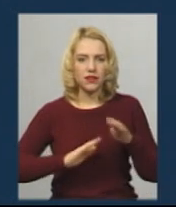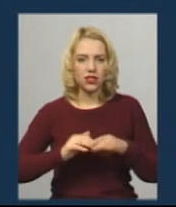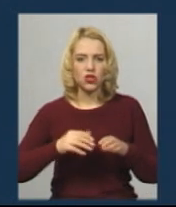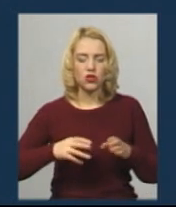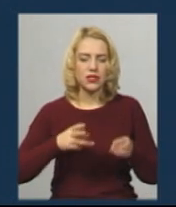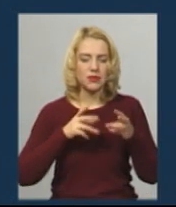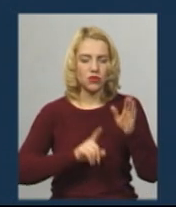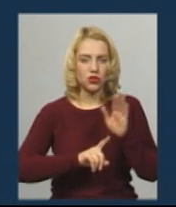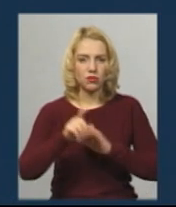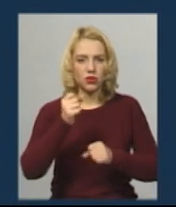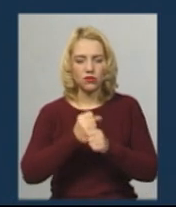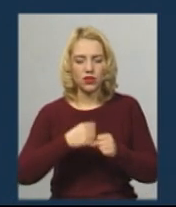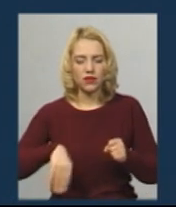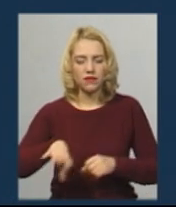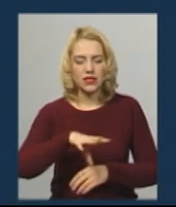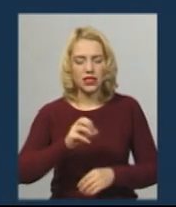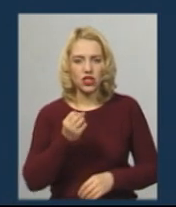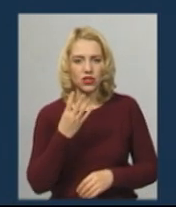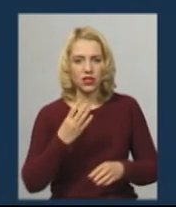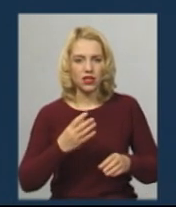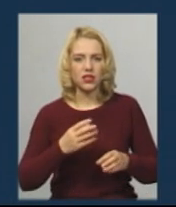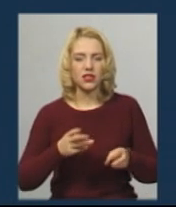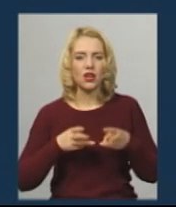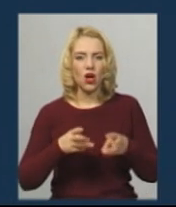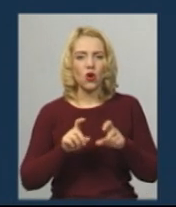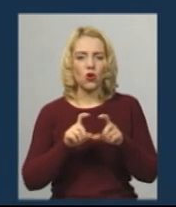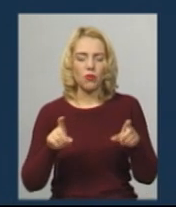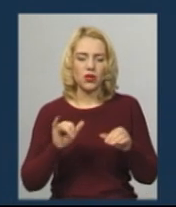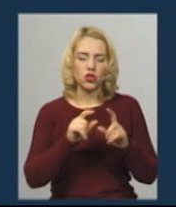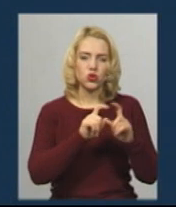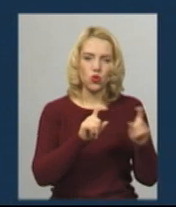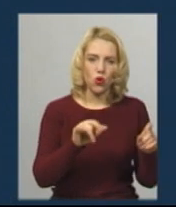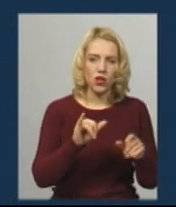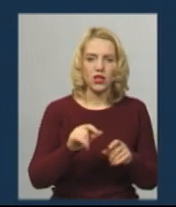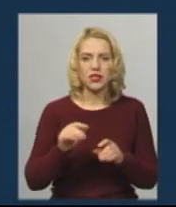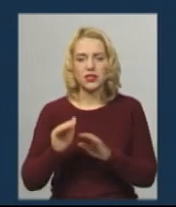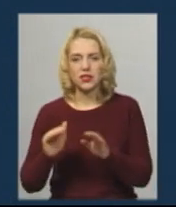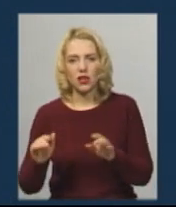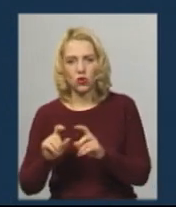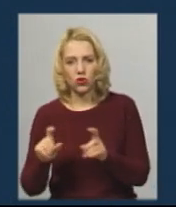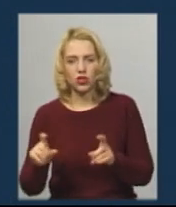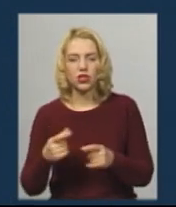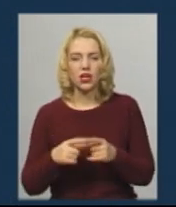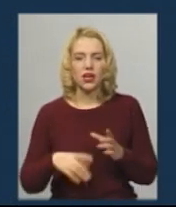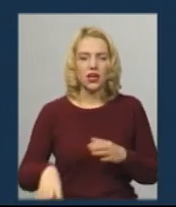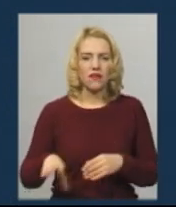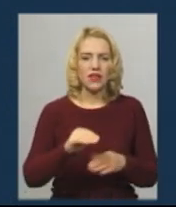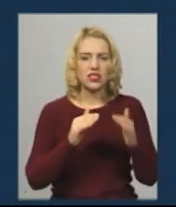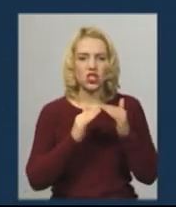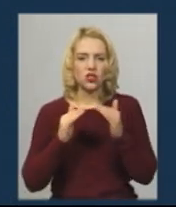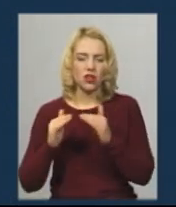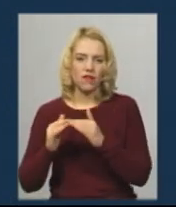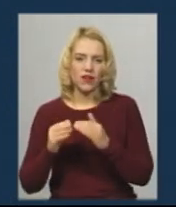14 котелень. Всі котельні по школах, по садочках, де були індивідуальні. І весь житловий фонд, крім